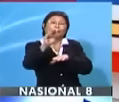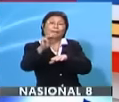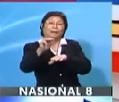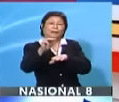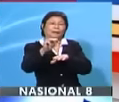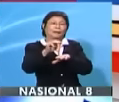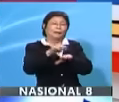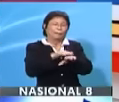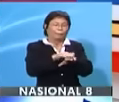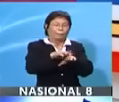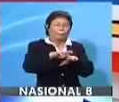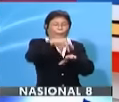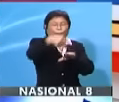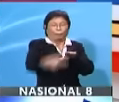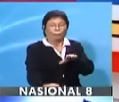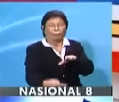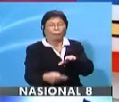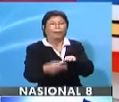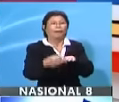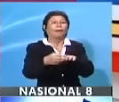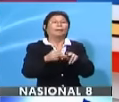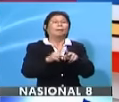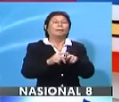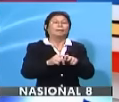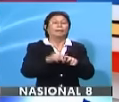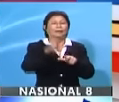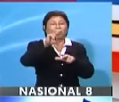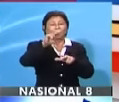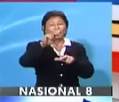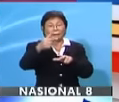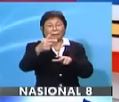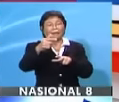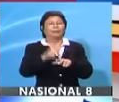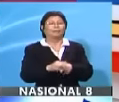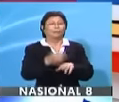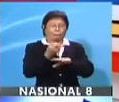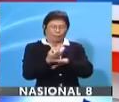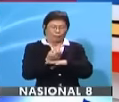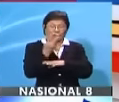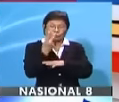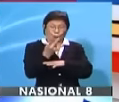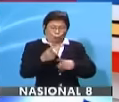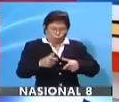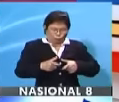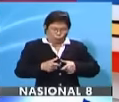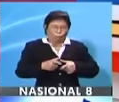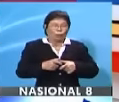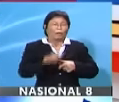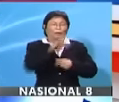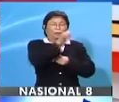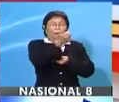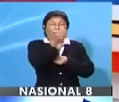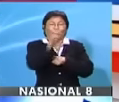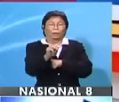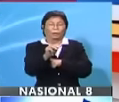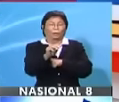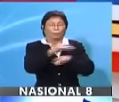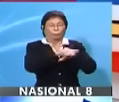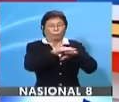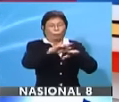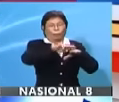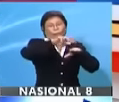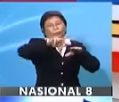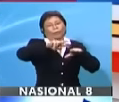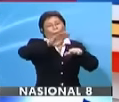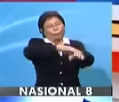anjal. Perak juga milik penerjun negara melalui Eng Yan Yi. Dan emas kedua hadir melalui acara 10 meter platform terjun